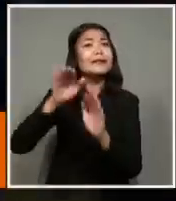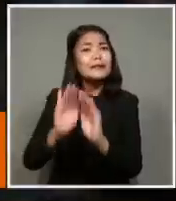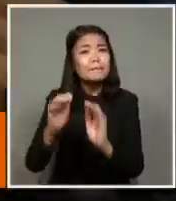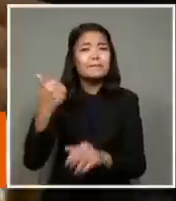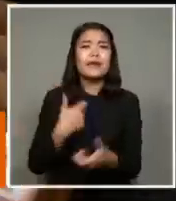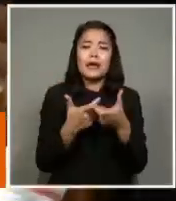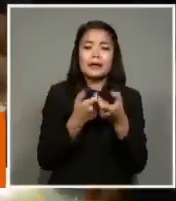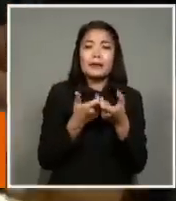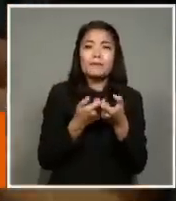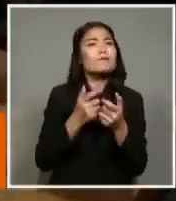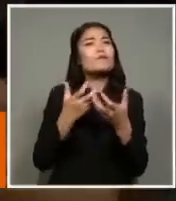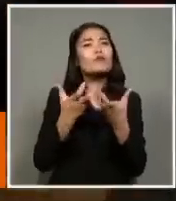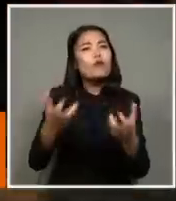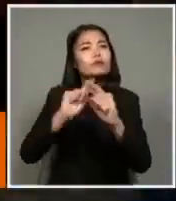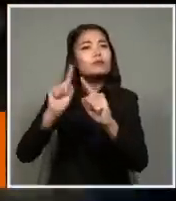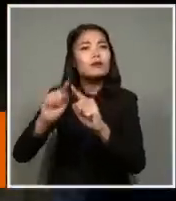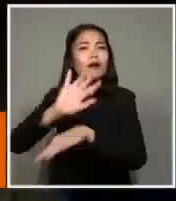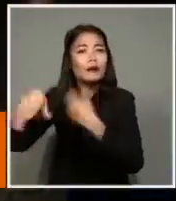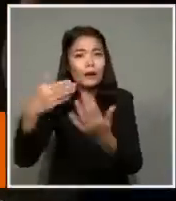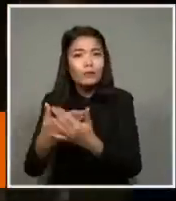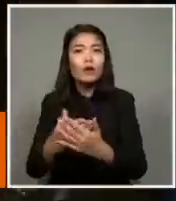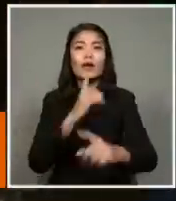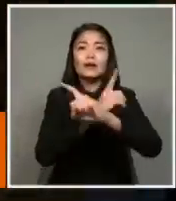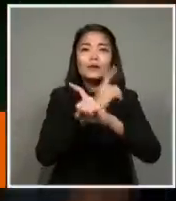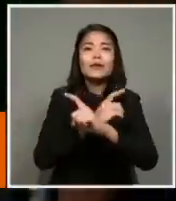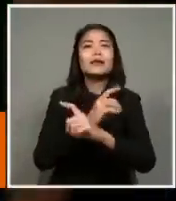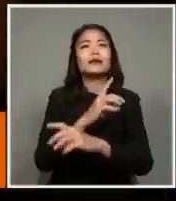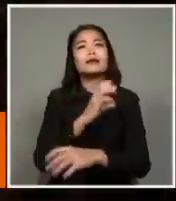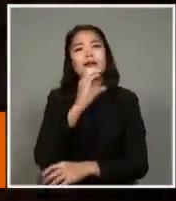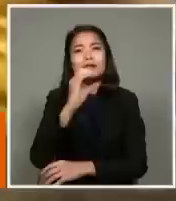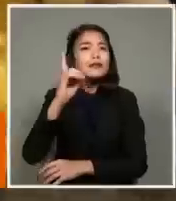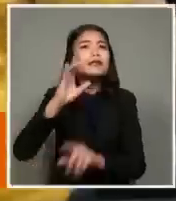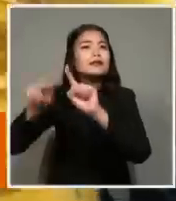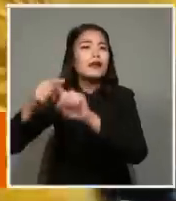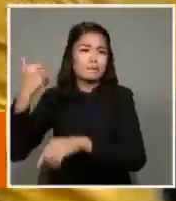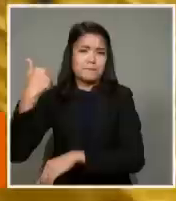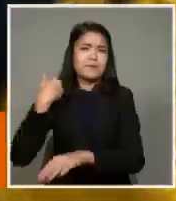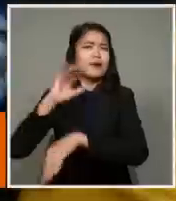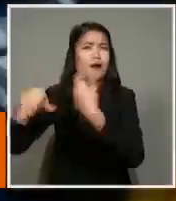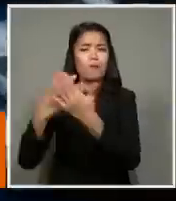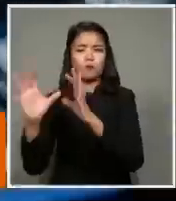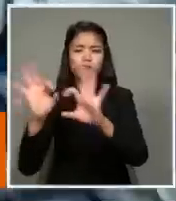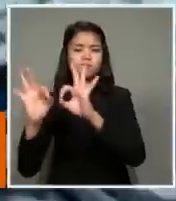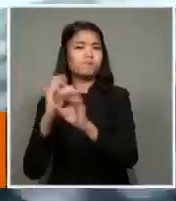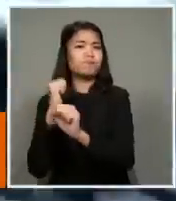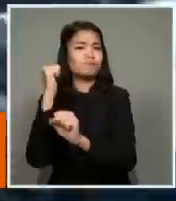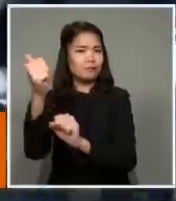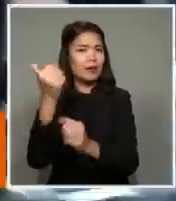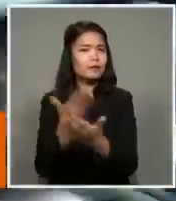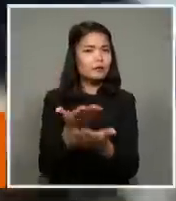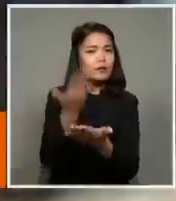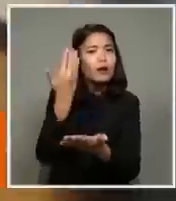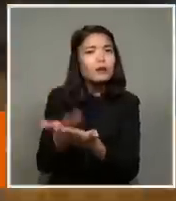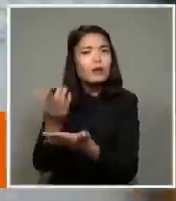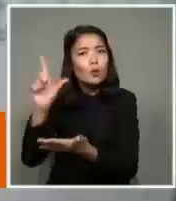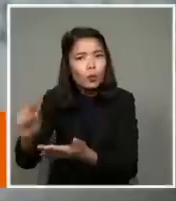มีอุปกรณ์บันเทิงต่างๆเครื่องเล่น DVD CD ก็มีให้เลือกในหลายยี่ห้อหลายเกรดหลายราคาแตกต่างกัน